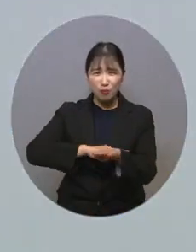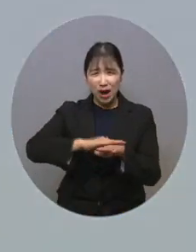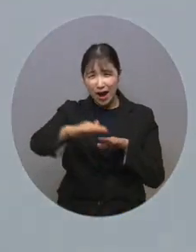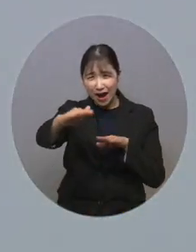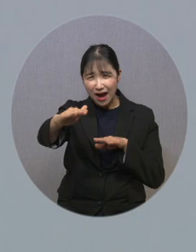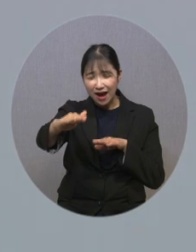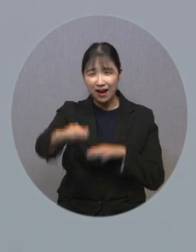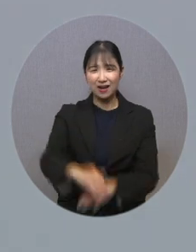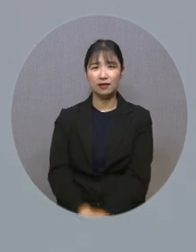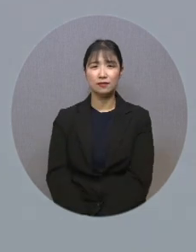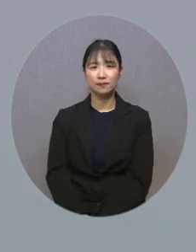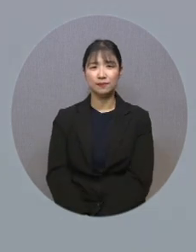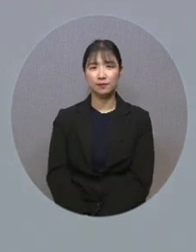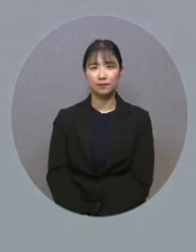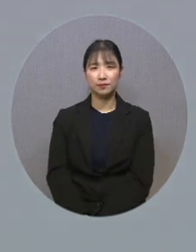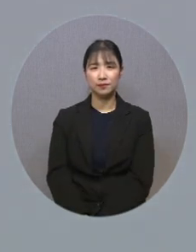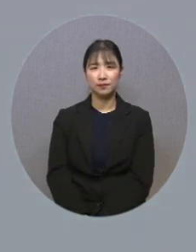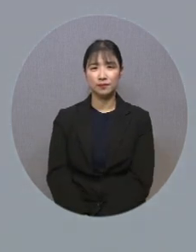아 너무 깎였나?